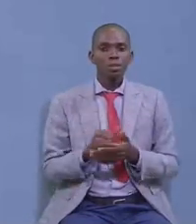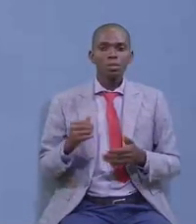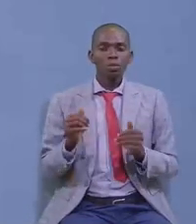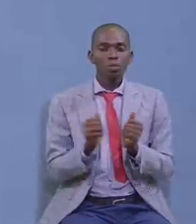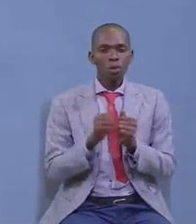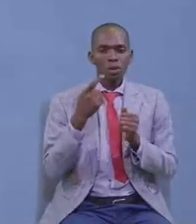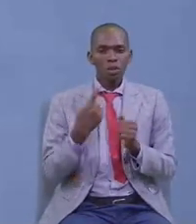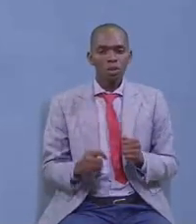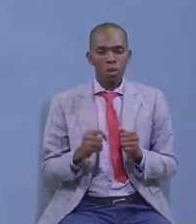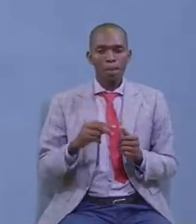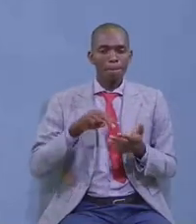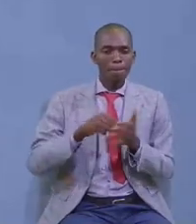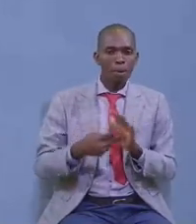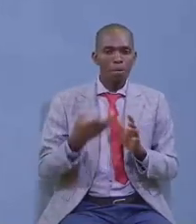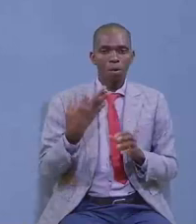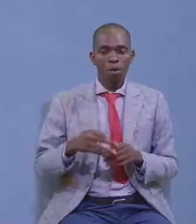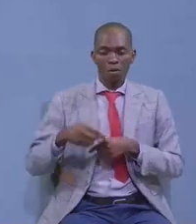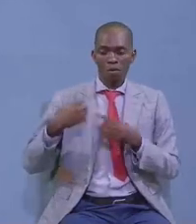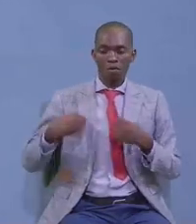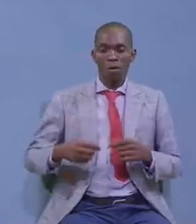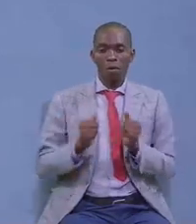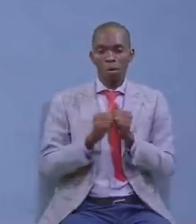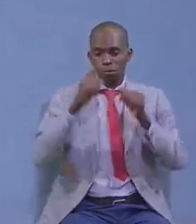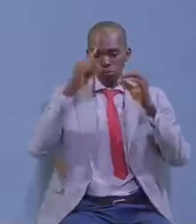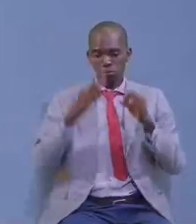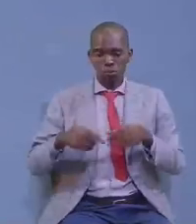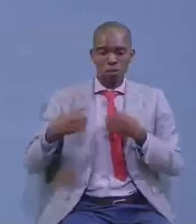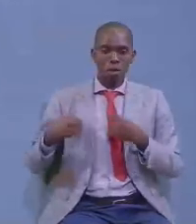Et avec détermination de cœur, tu vas continuer à suivre le Seigneur.